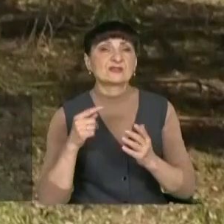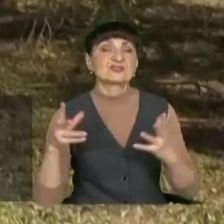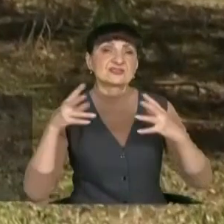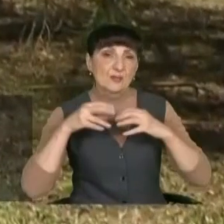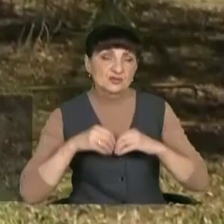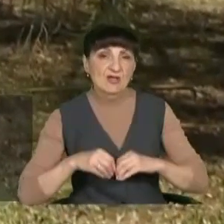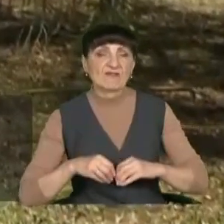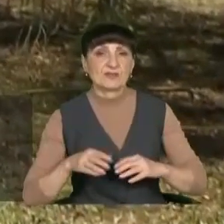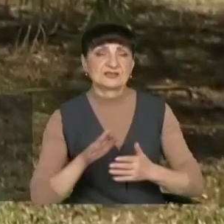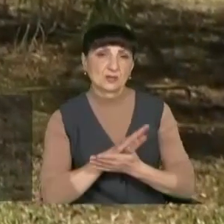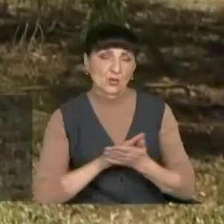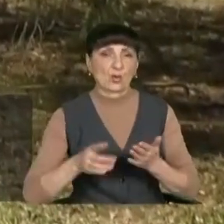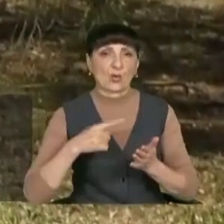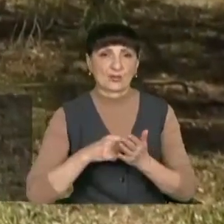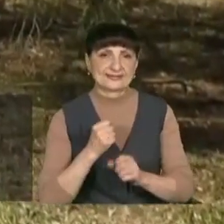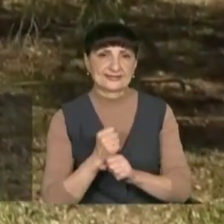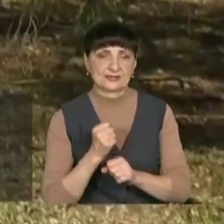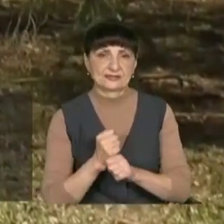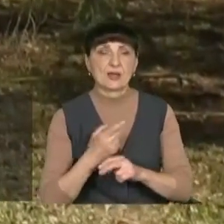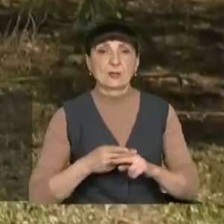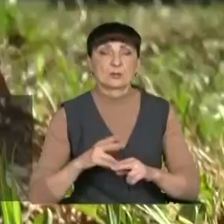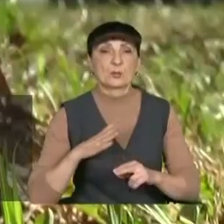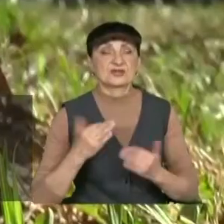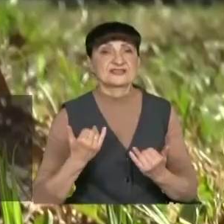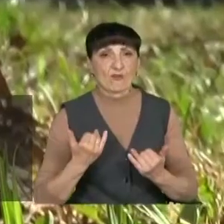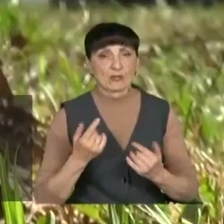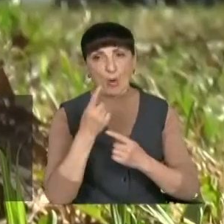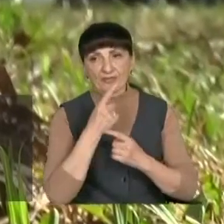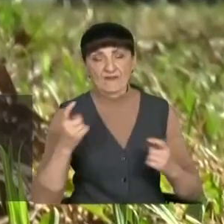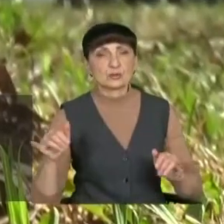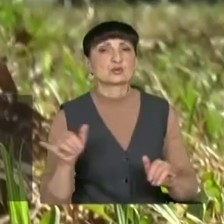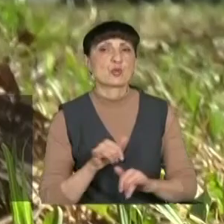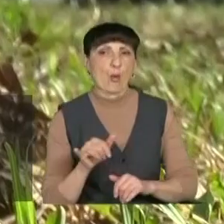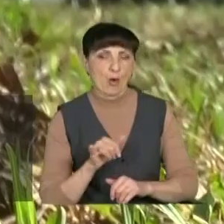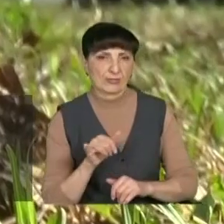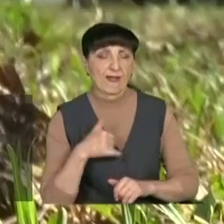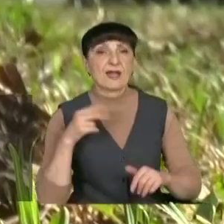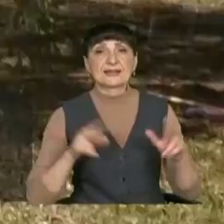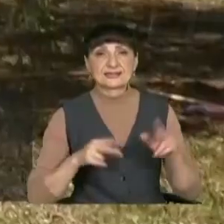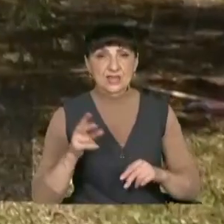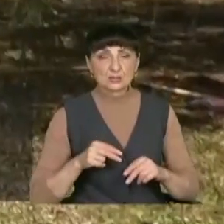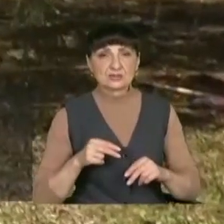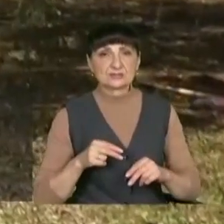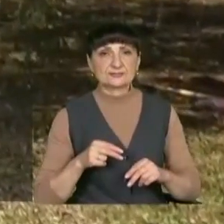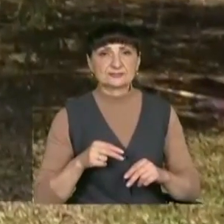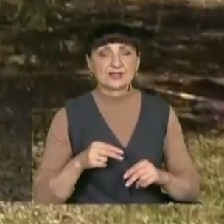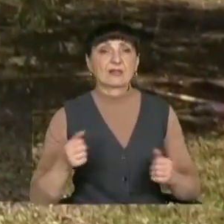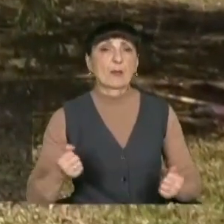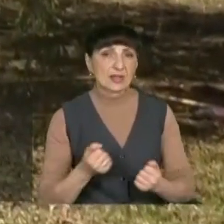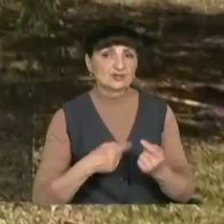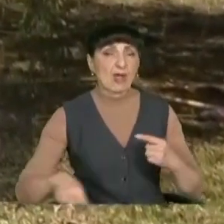вместе содержать город в чистоте. Поэтому был сегодня объявлен субботник. Надеюсь на